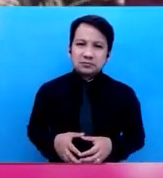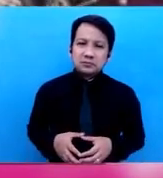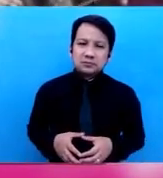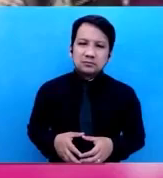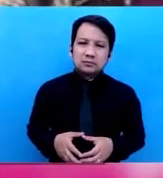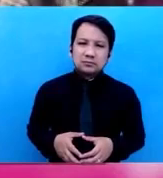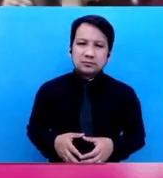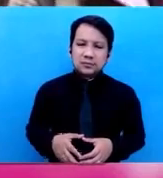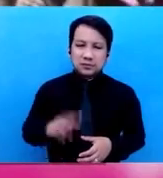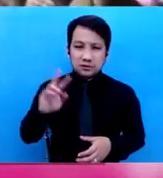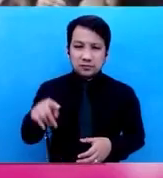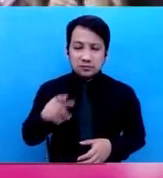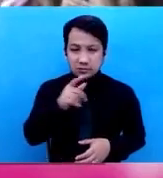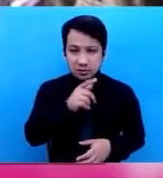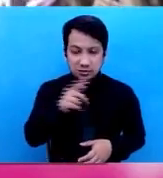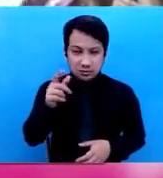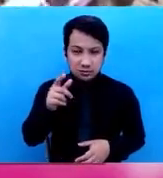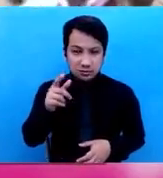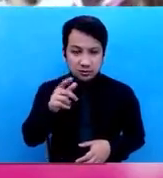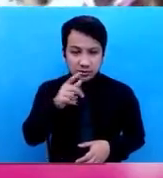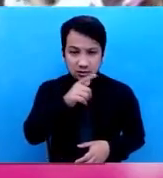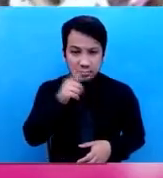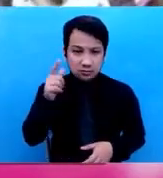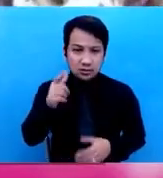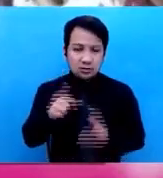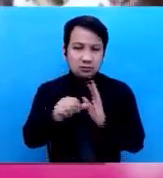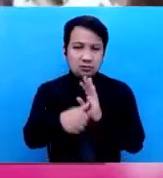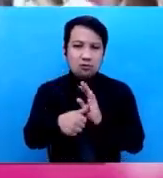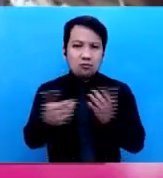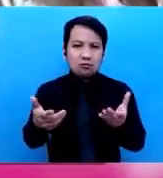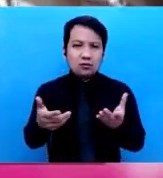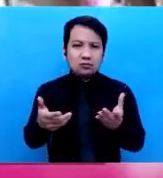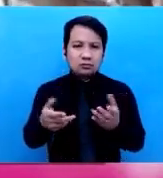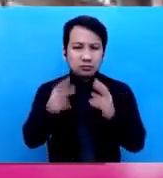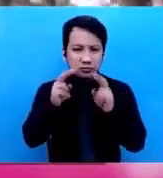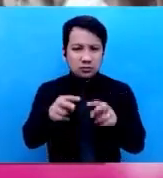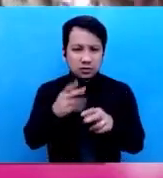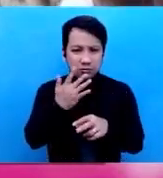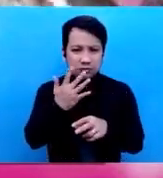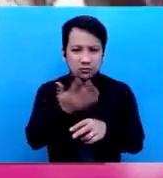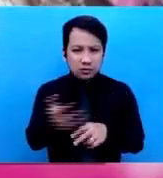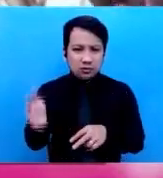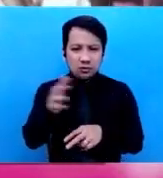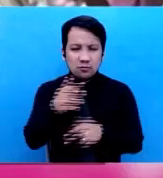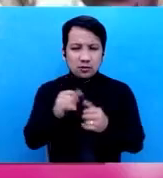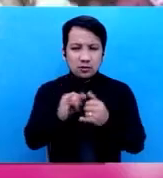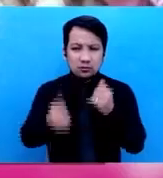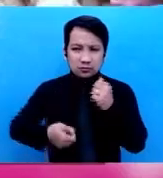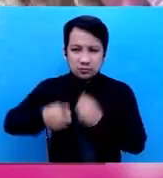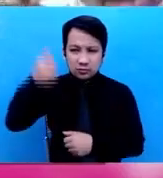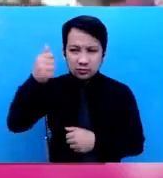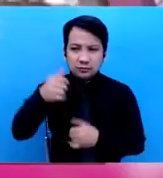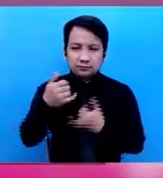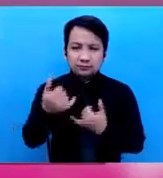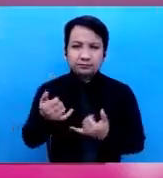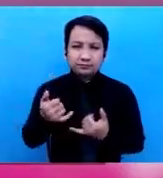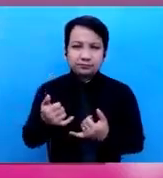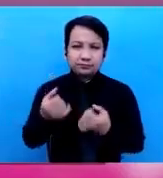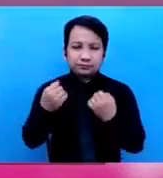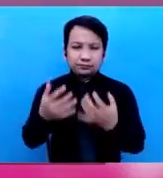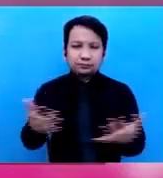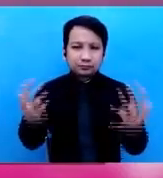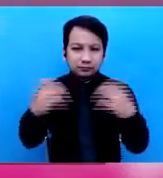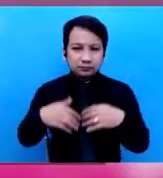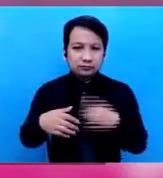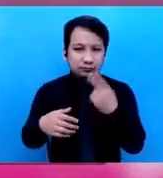Si Vice President Lenny Robredo, iginiit na wala siyang titig ng kulay ng politika kapag nanalo. Ngayon marami sa inyo